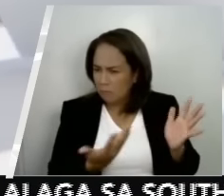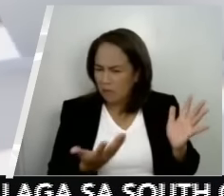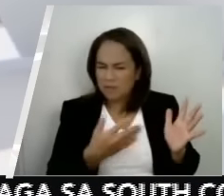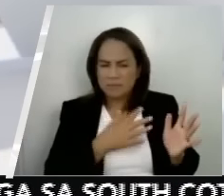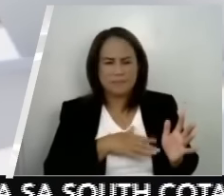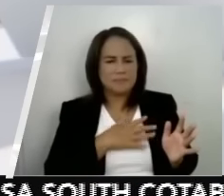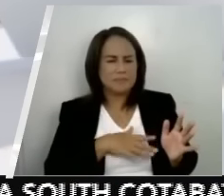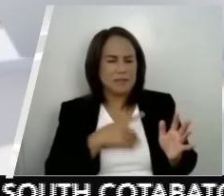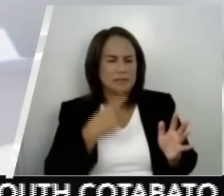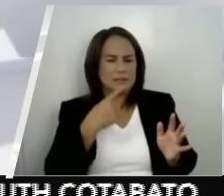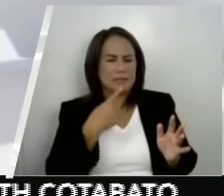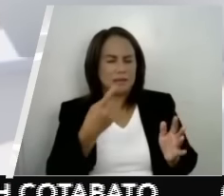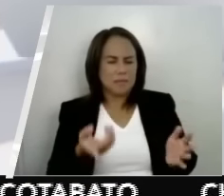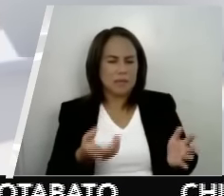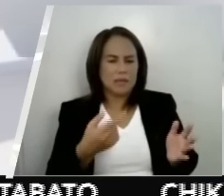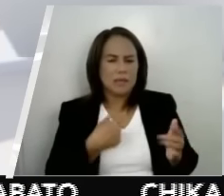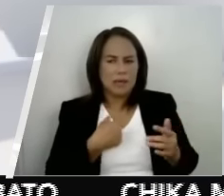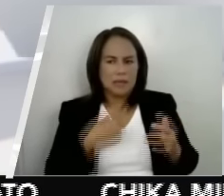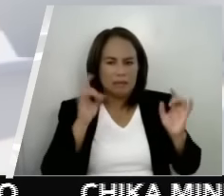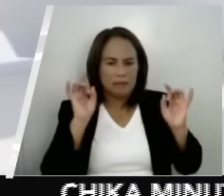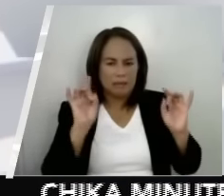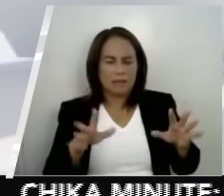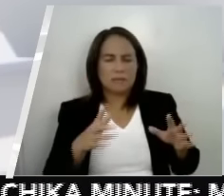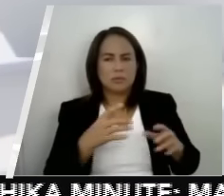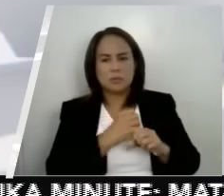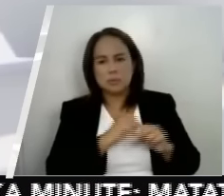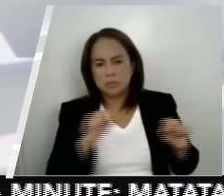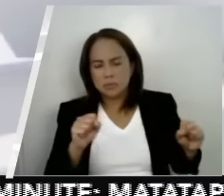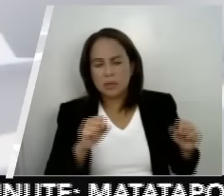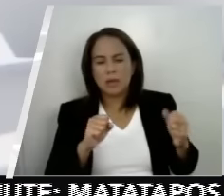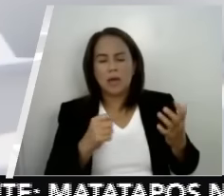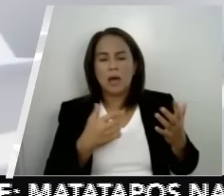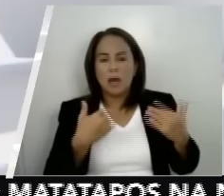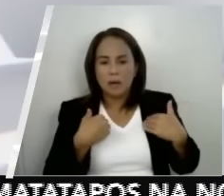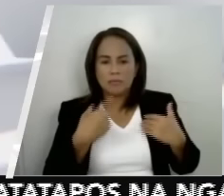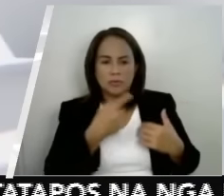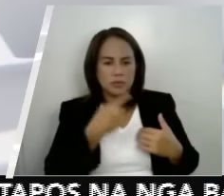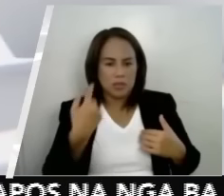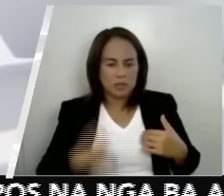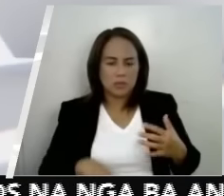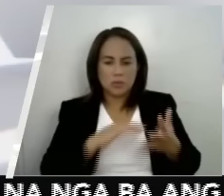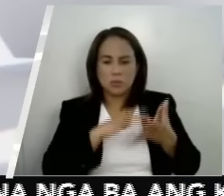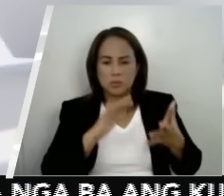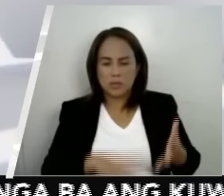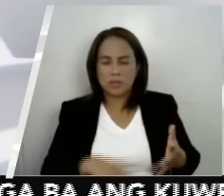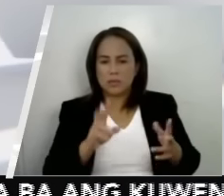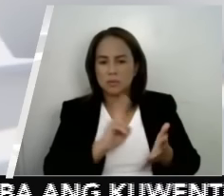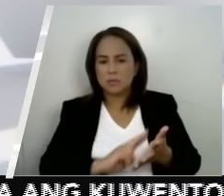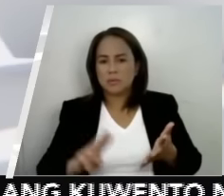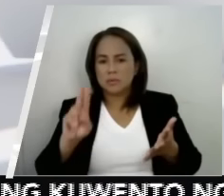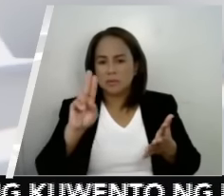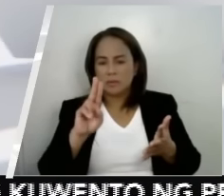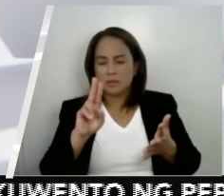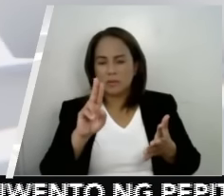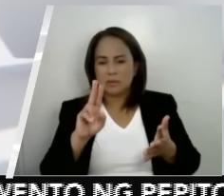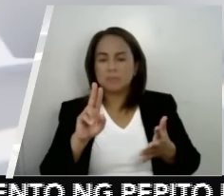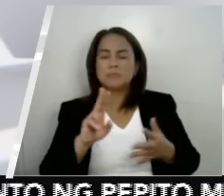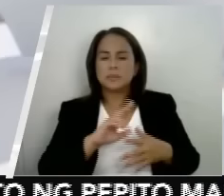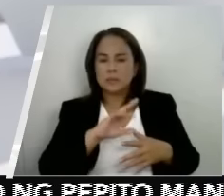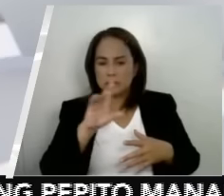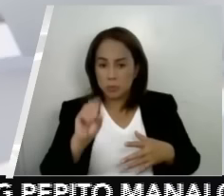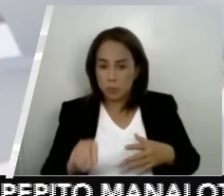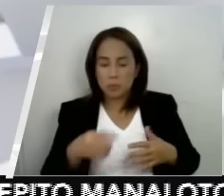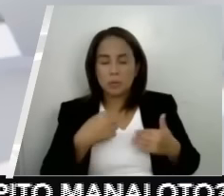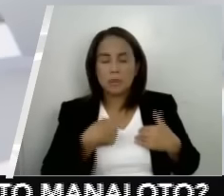alegasyong nagdudulot ng banta sa pambansang seguridad ang presensya ng mga Chinese students sa mga universidad sa lalawigan. Sabi naman ng Bureau of